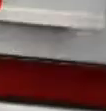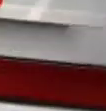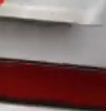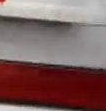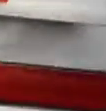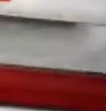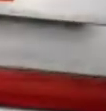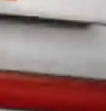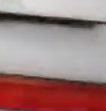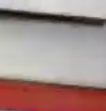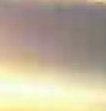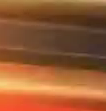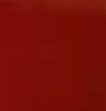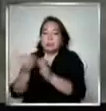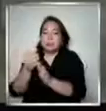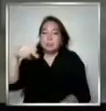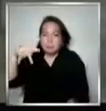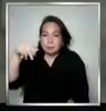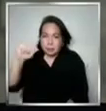Umali.